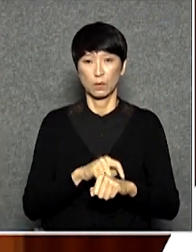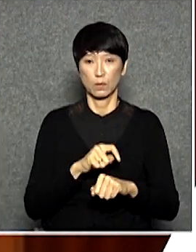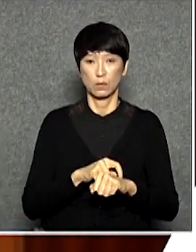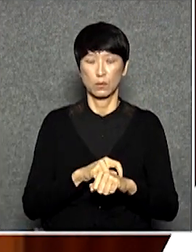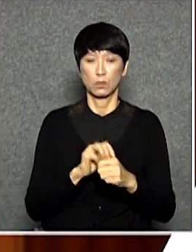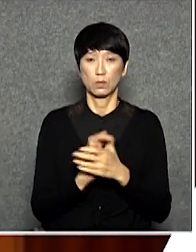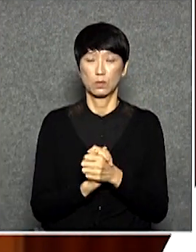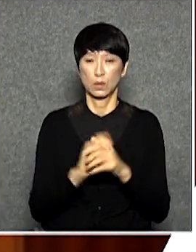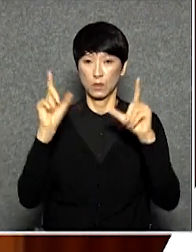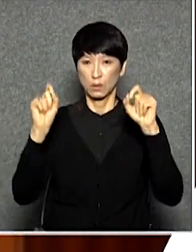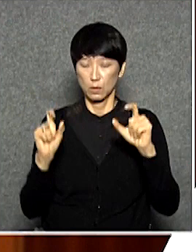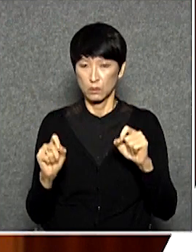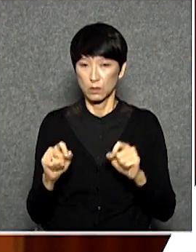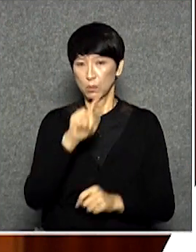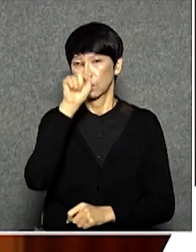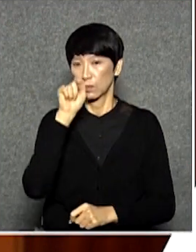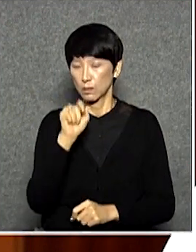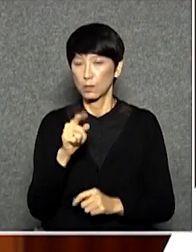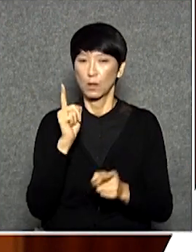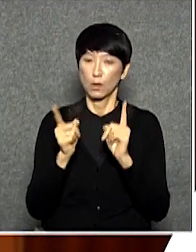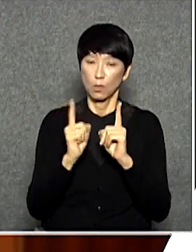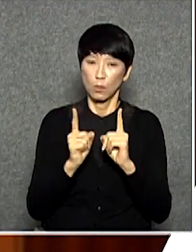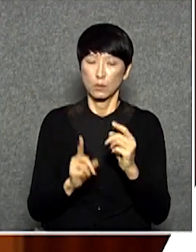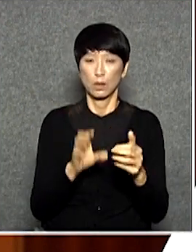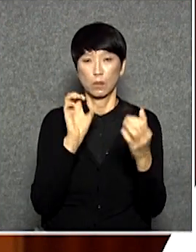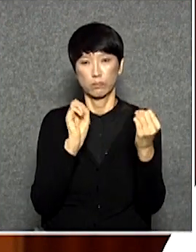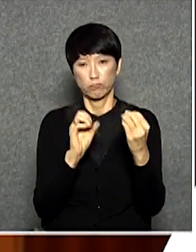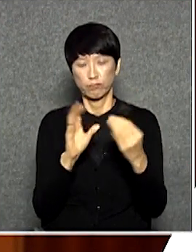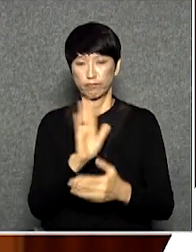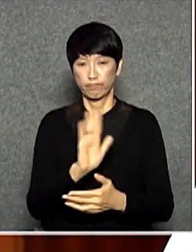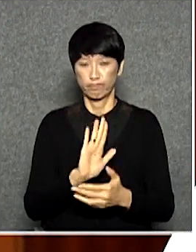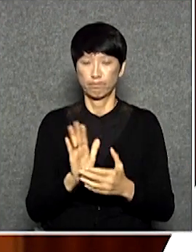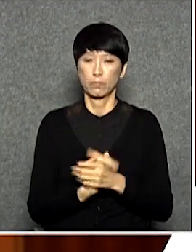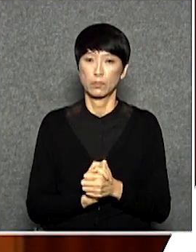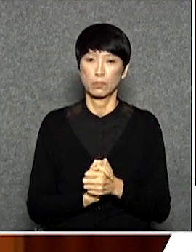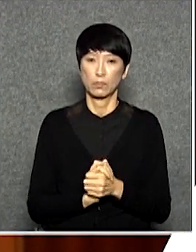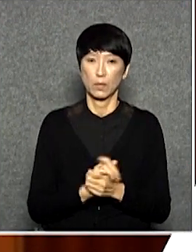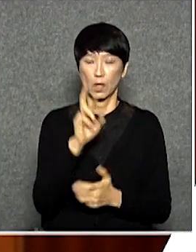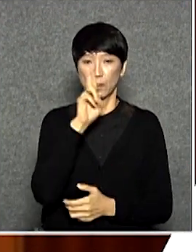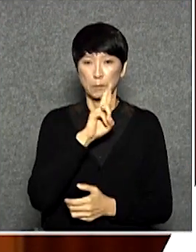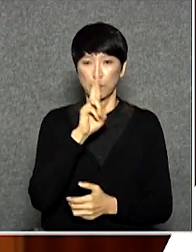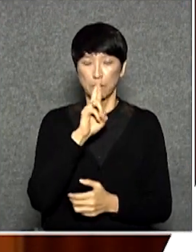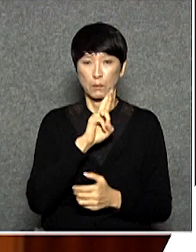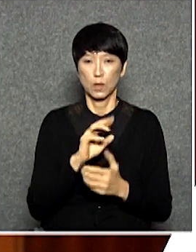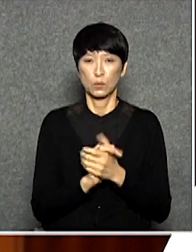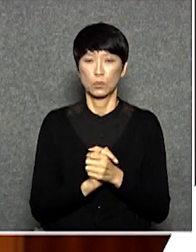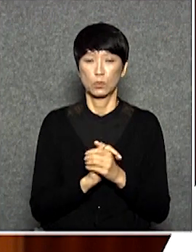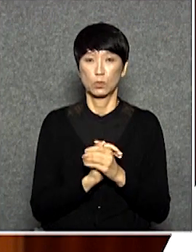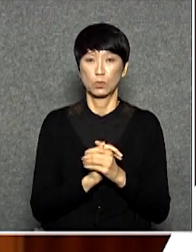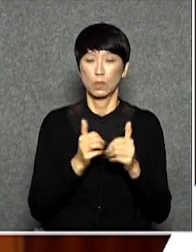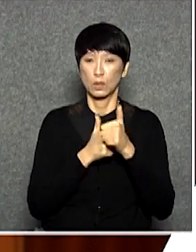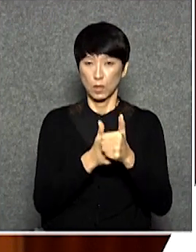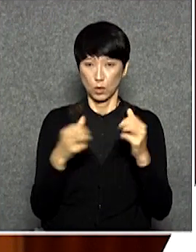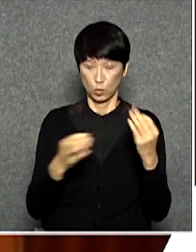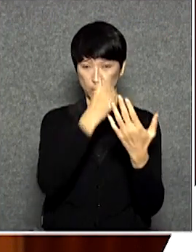要釐清問題啊，或者係提出質詢等等嘅。而秘書處都係因應咁樣樣，根據會議規則